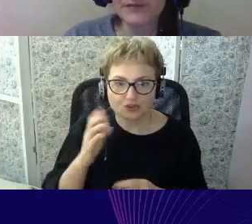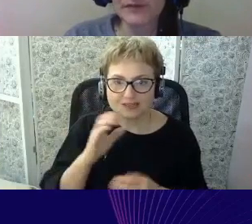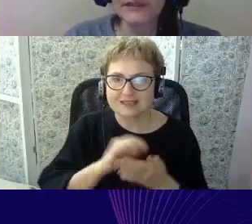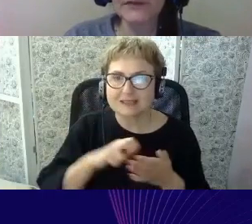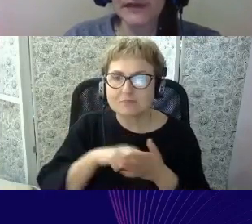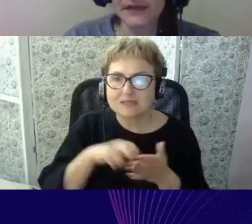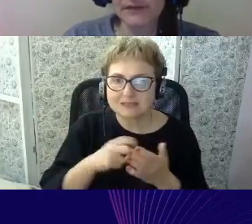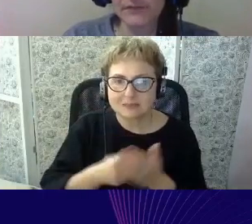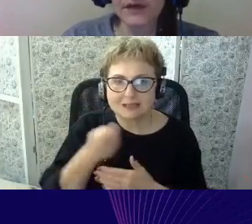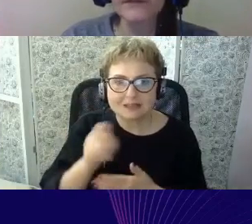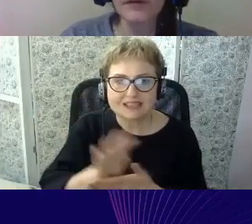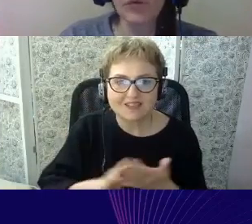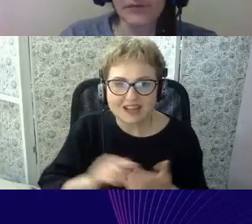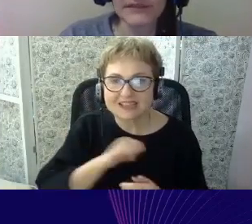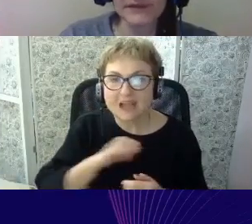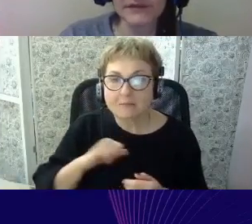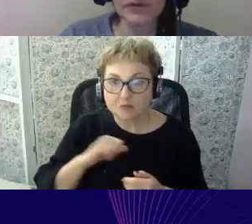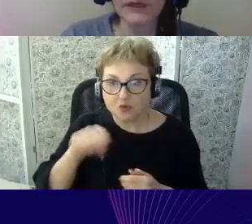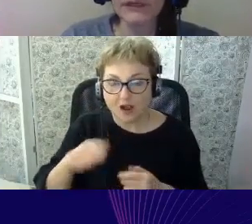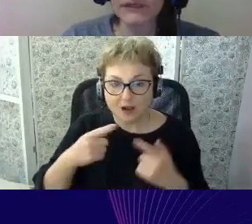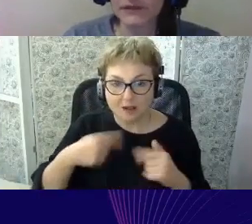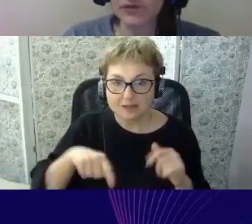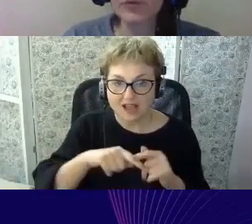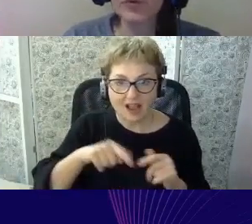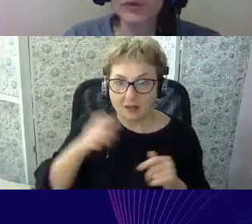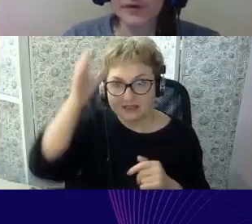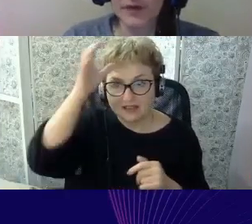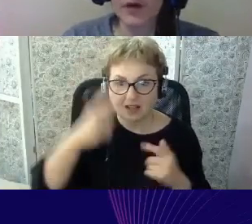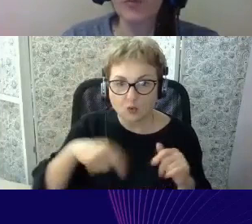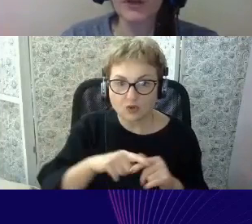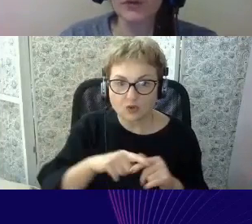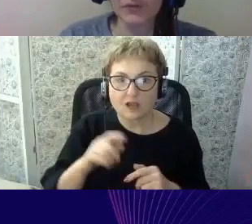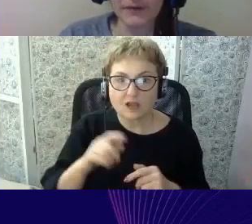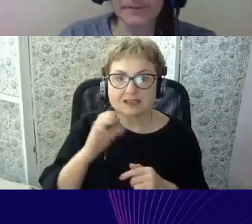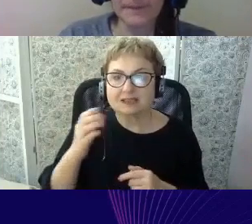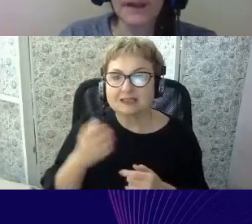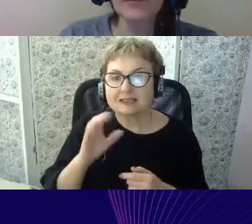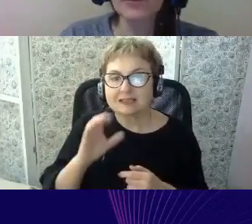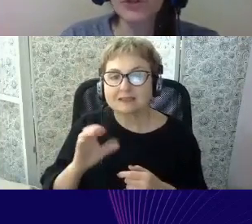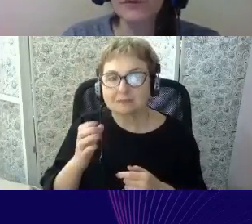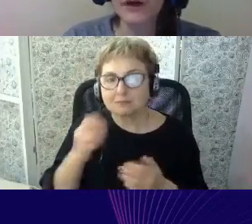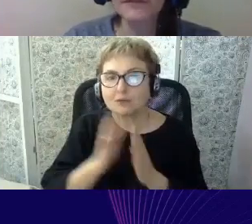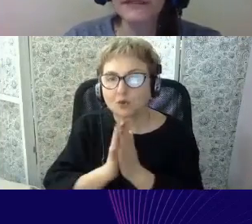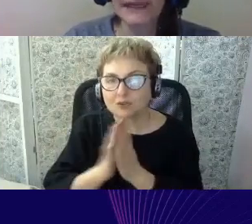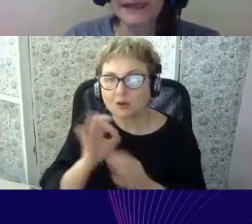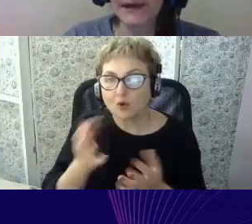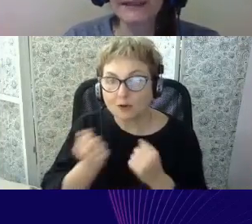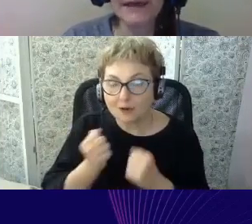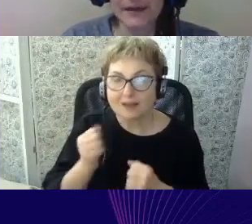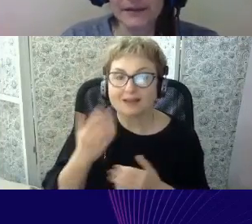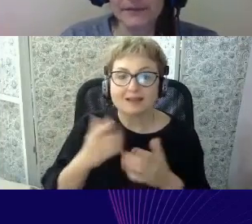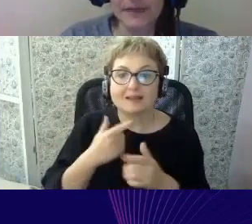с письменным заявлением в саму образовательную организацию с просьбой о приеме, получив